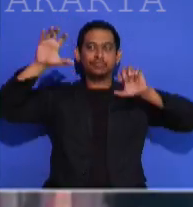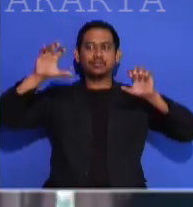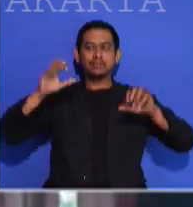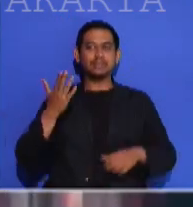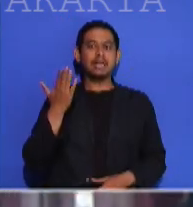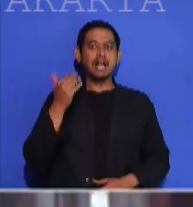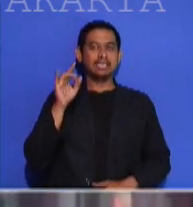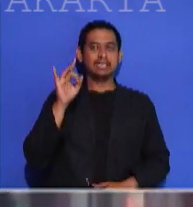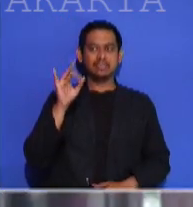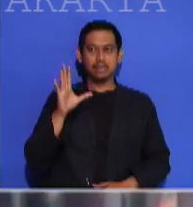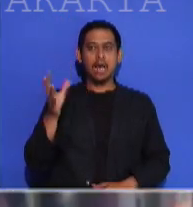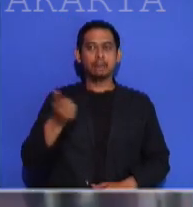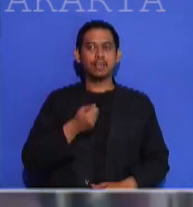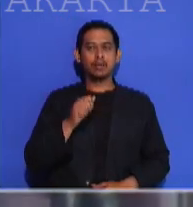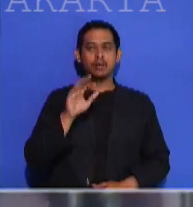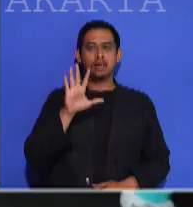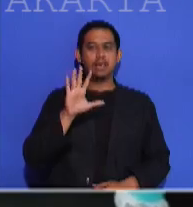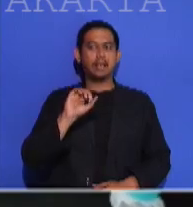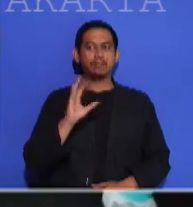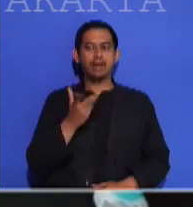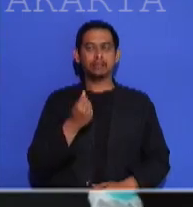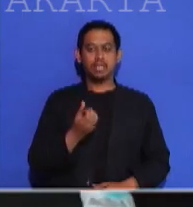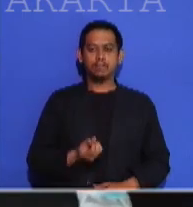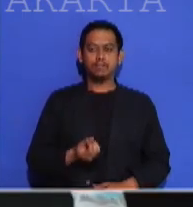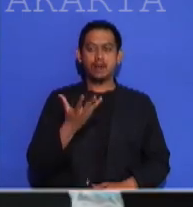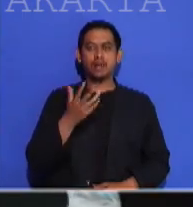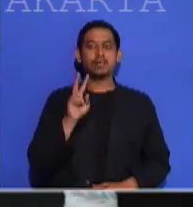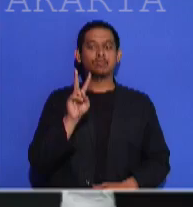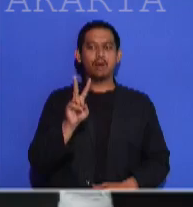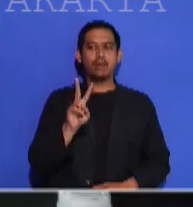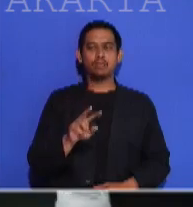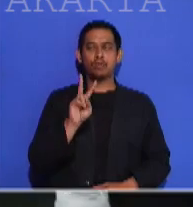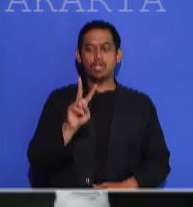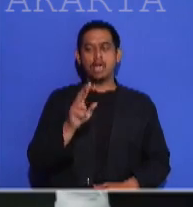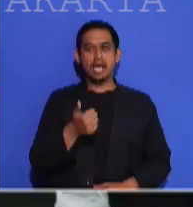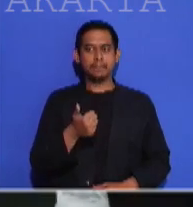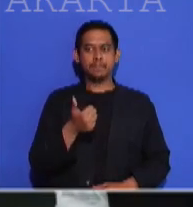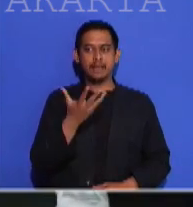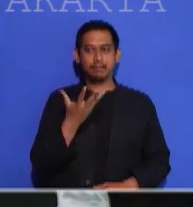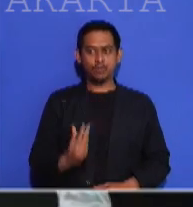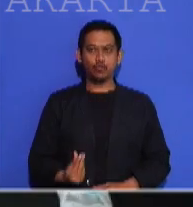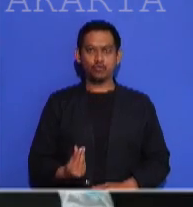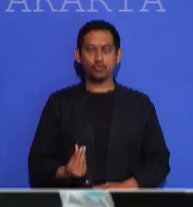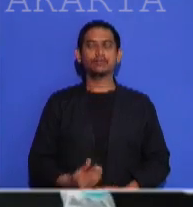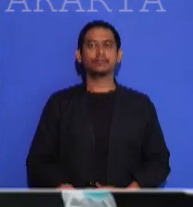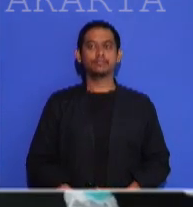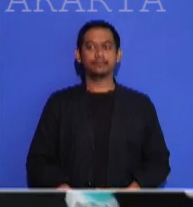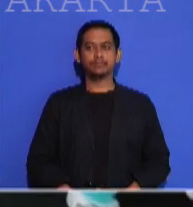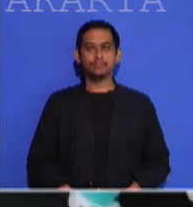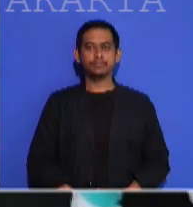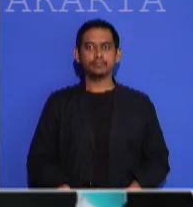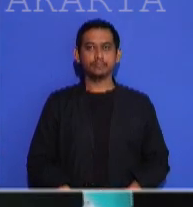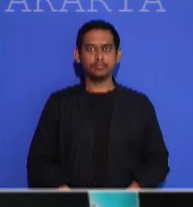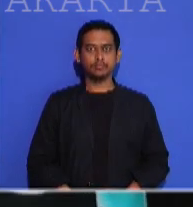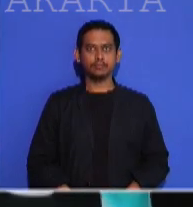memperoleh Li emas Tiga perak dan en perunggu dari ajang Pon ke-21 Aceh Sumut Doni Rahmat